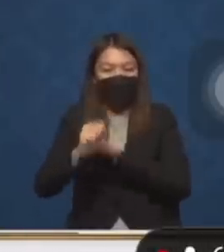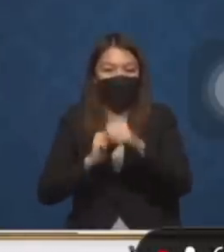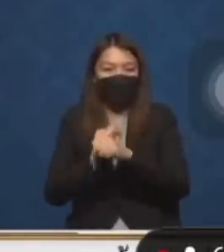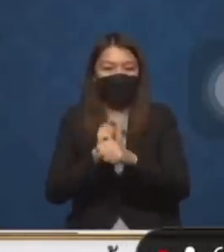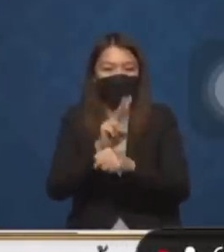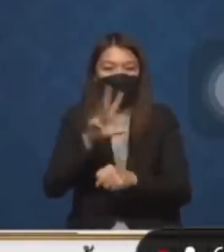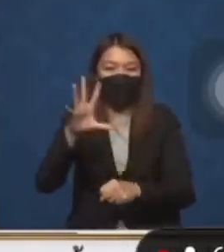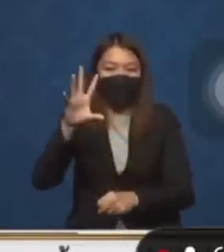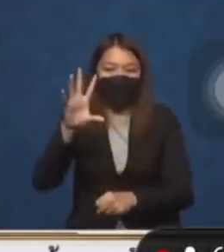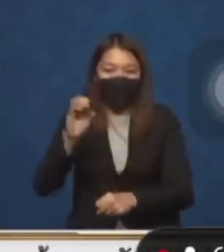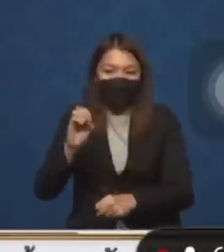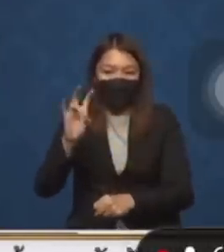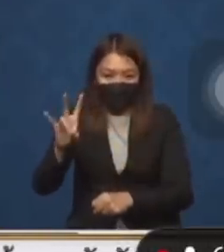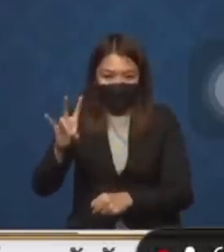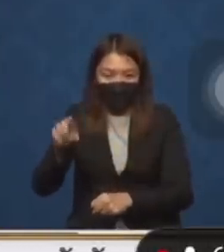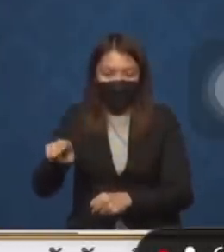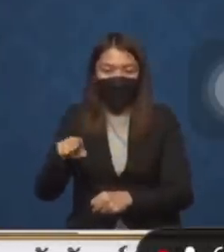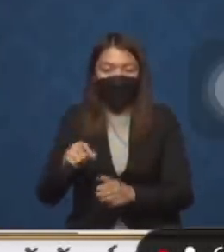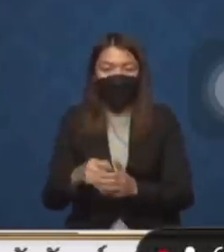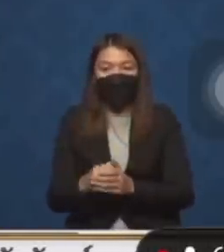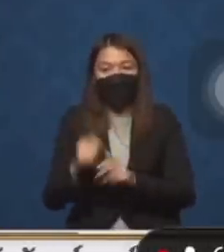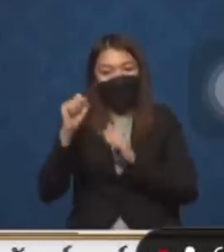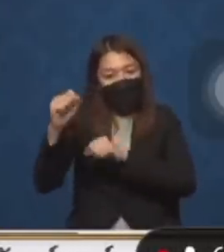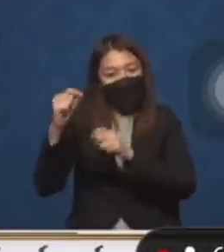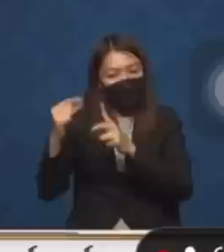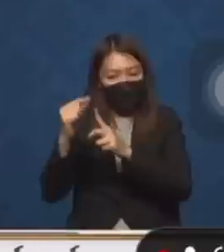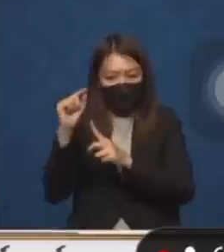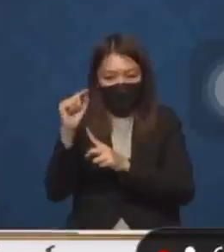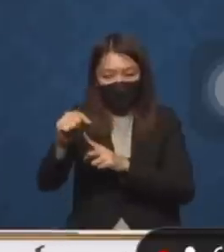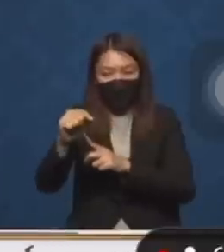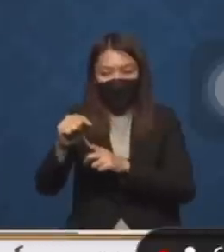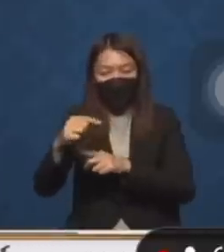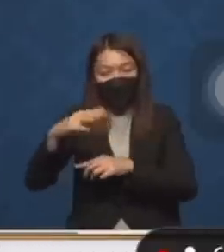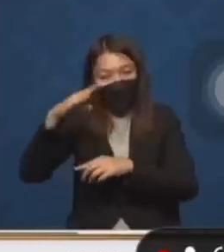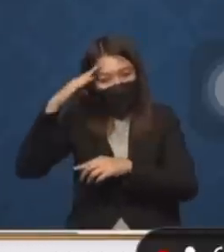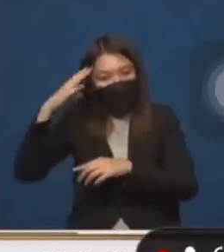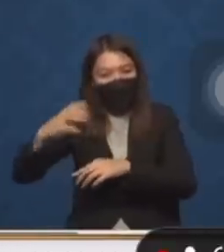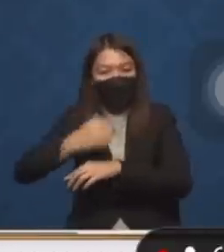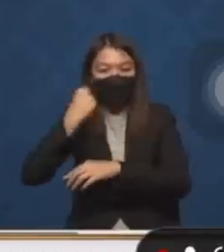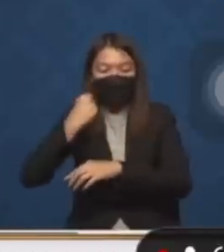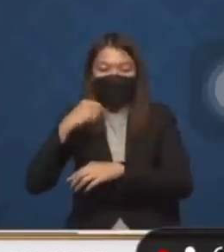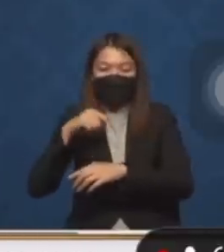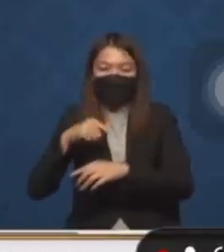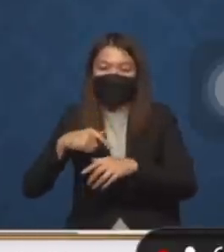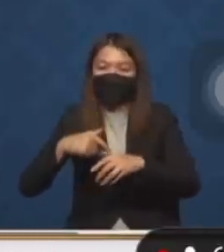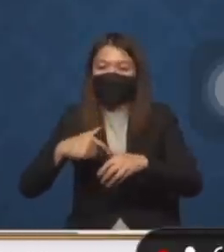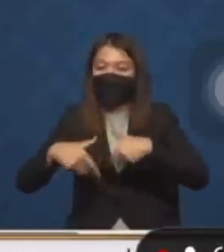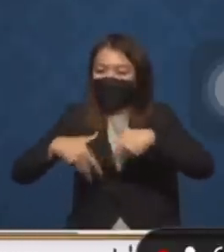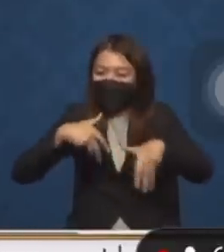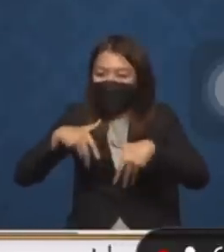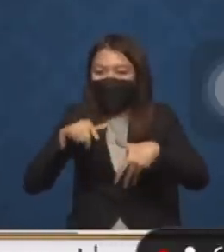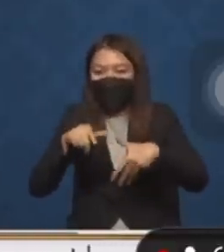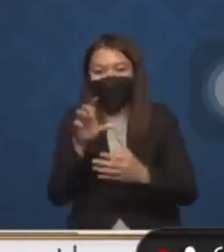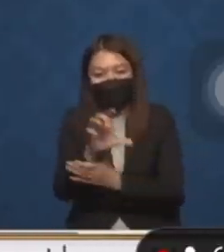และไม่ว่าจะอ้างเหผลใดเพื่อออกปากาศคำสั่งให้อนักตตหารมาจ RelationsกดศิทธลิภาคC mentality from a donor